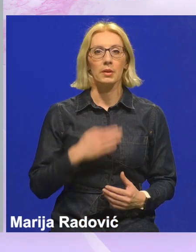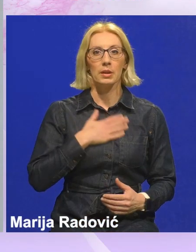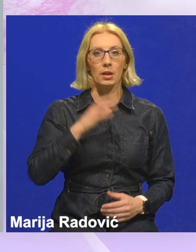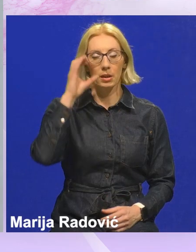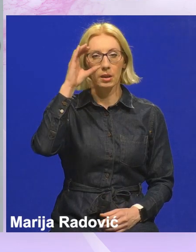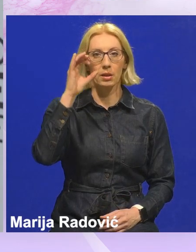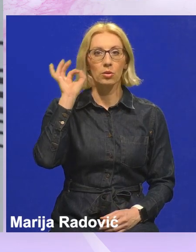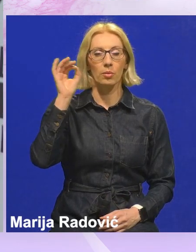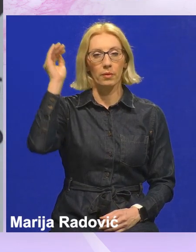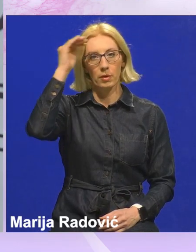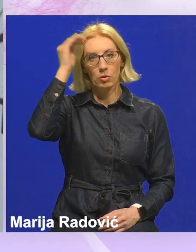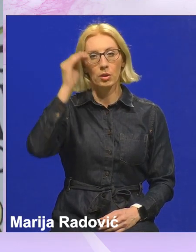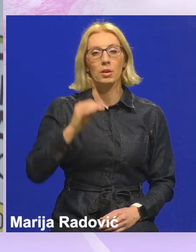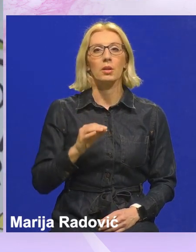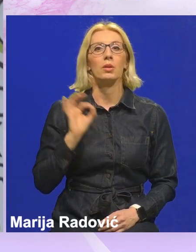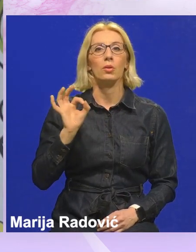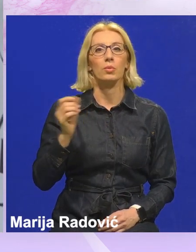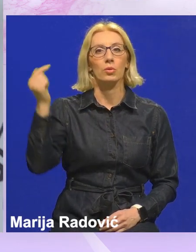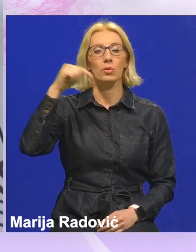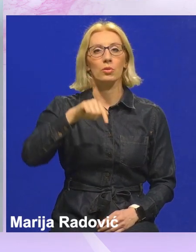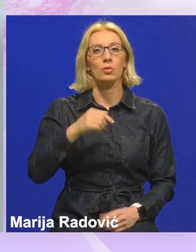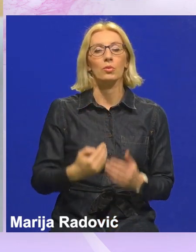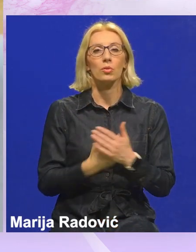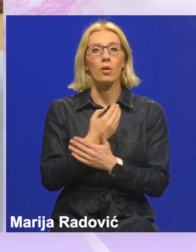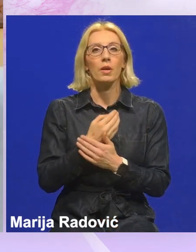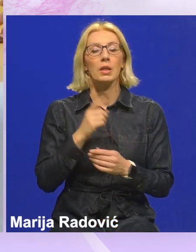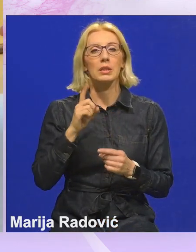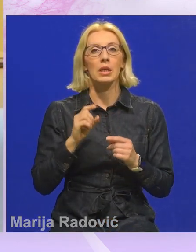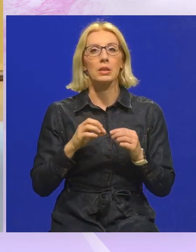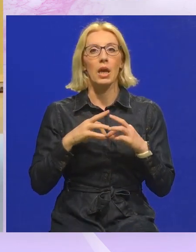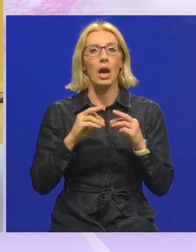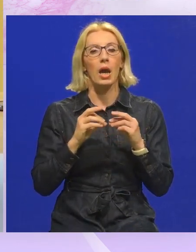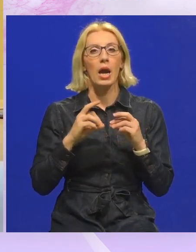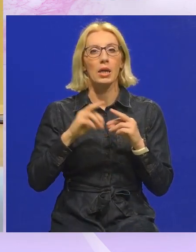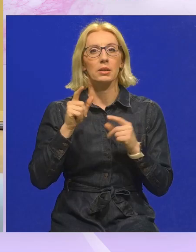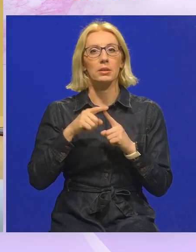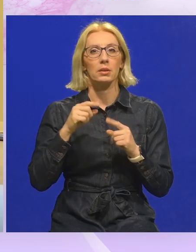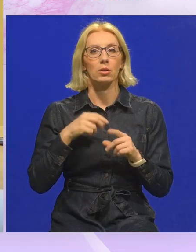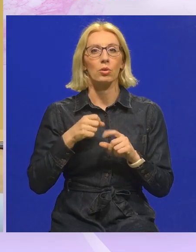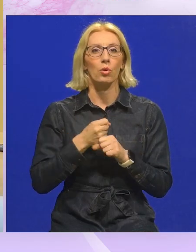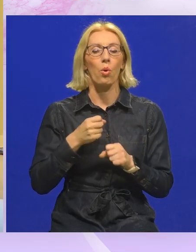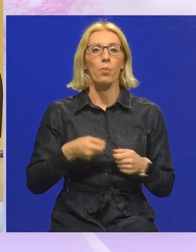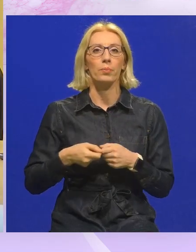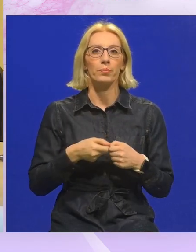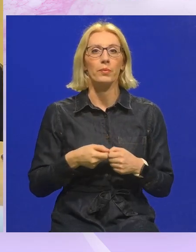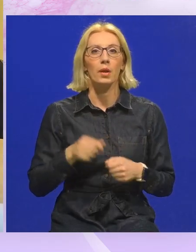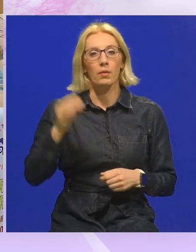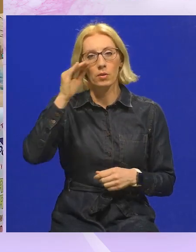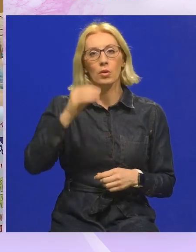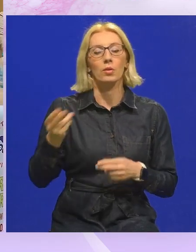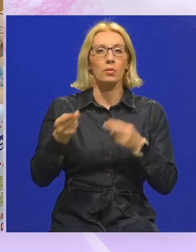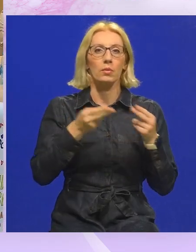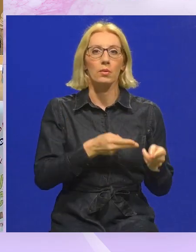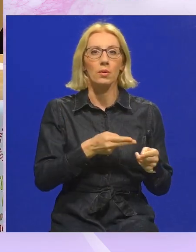Dragi gledatelji, dobra vam večer i dobrodošli u novo izdanje emisije Art Klub. Večeras vam